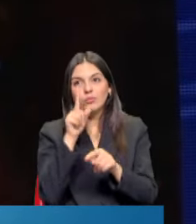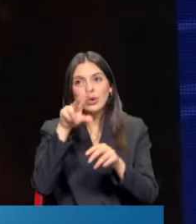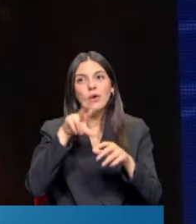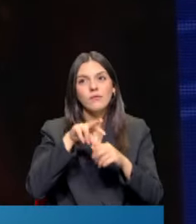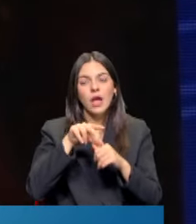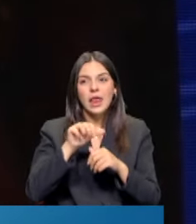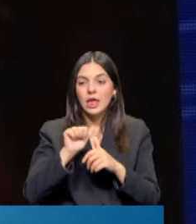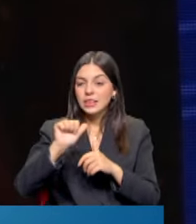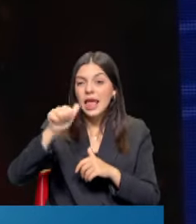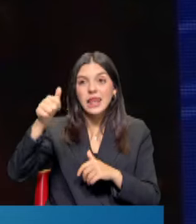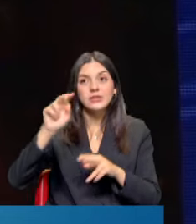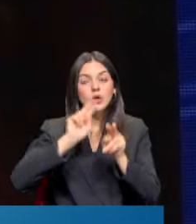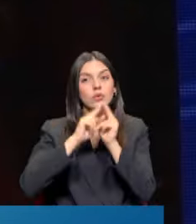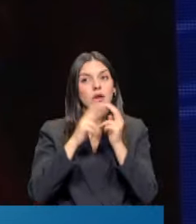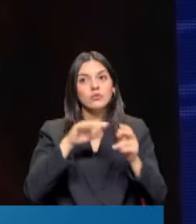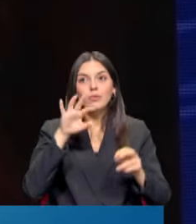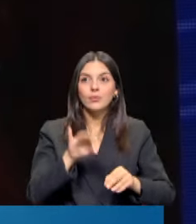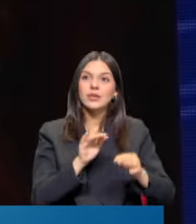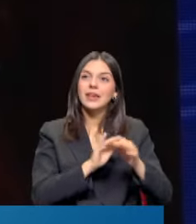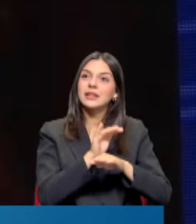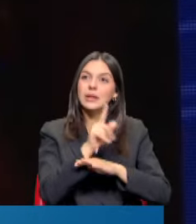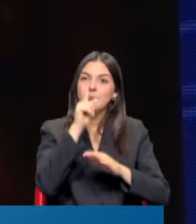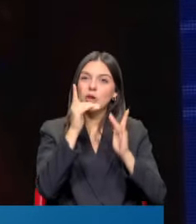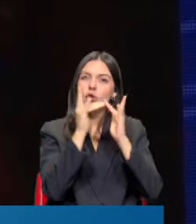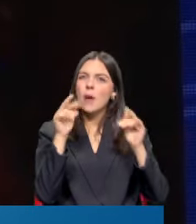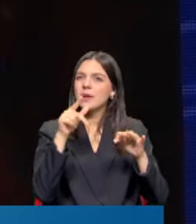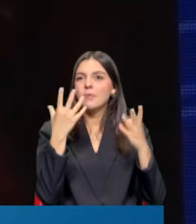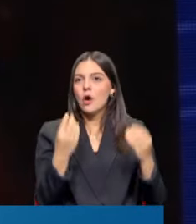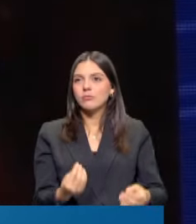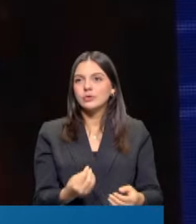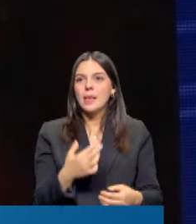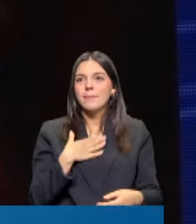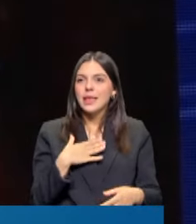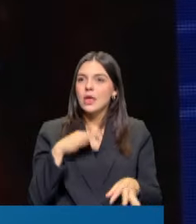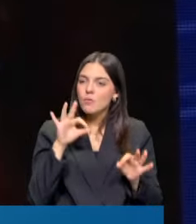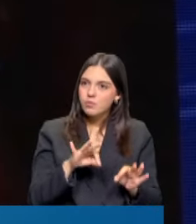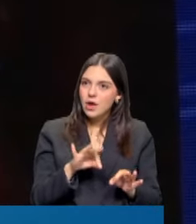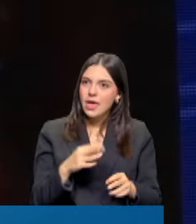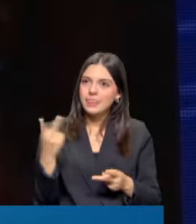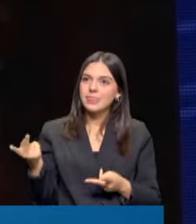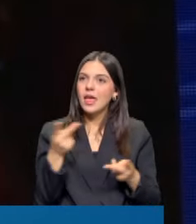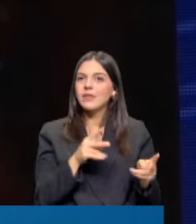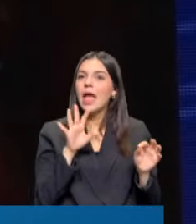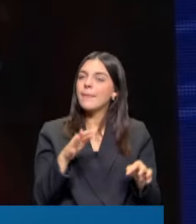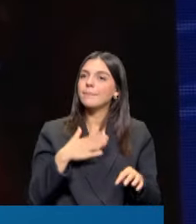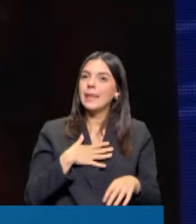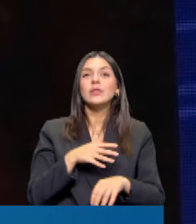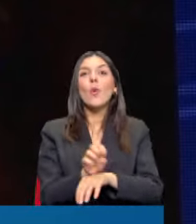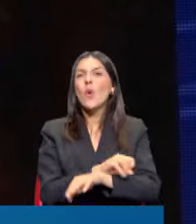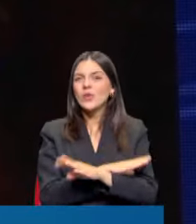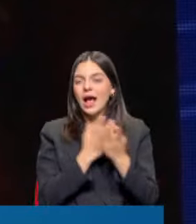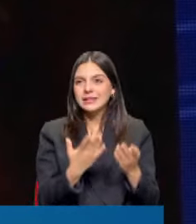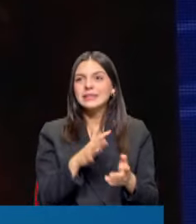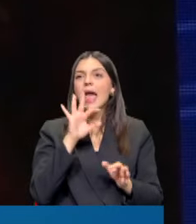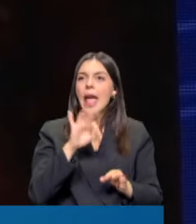fuar, geleceğin dünyasını bugünden yaşatan bir köprü gibi olmuş. Beni buraya davet etmekle hem beni